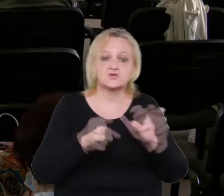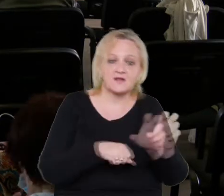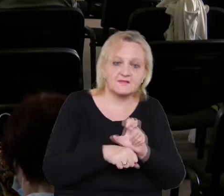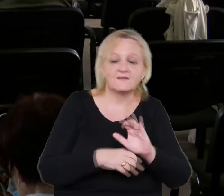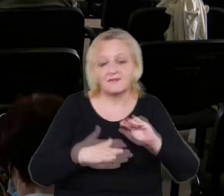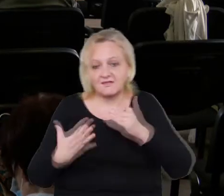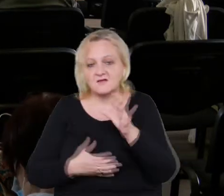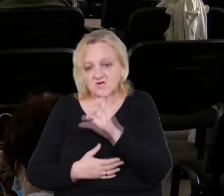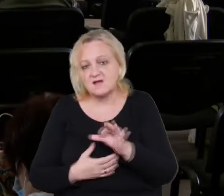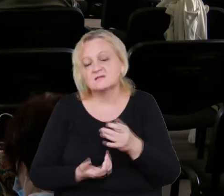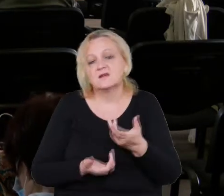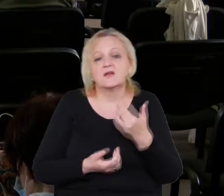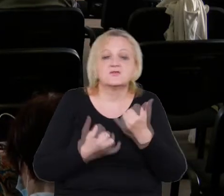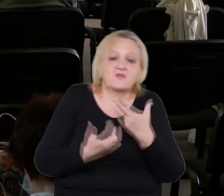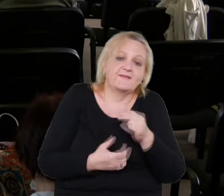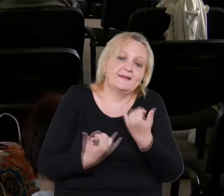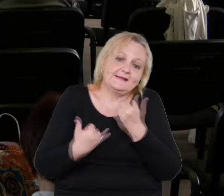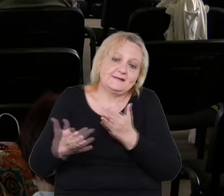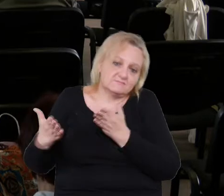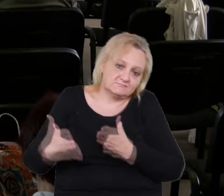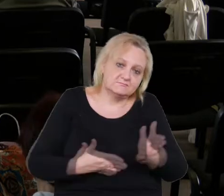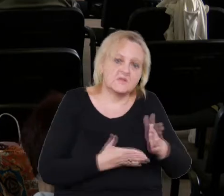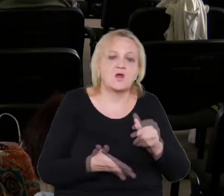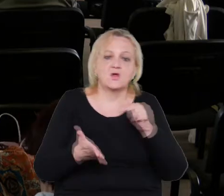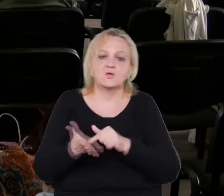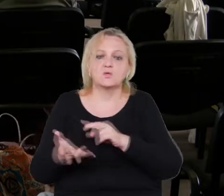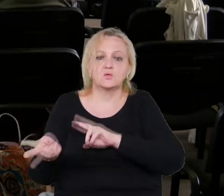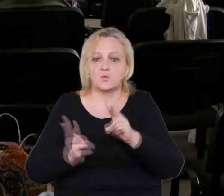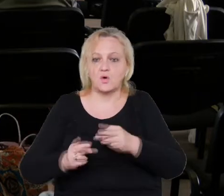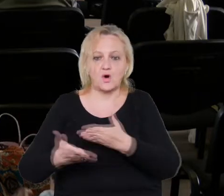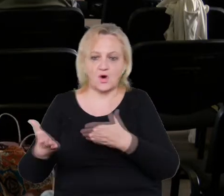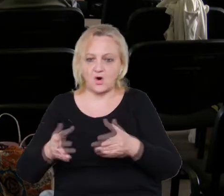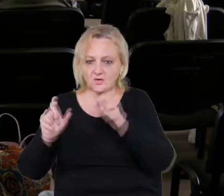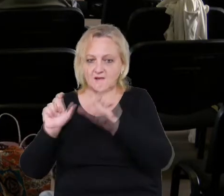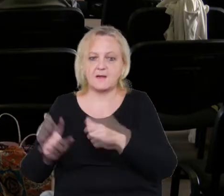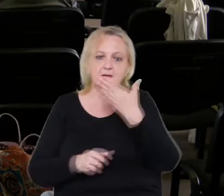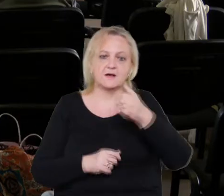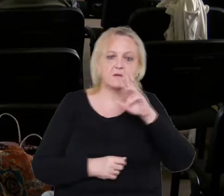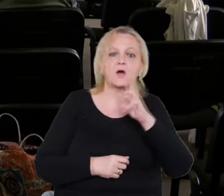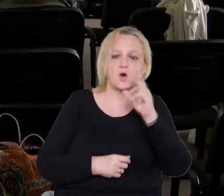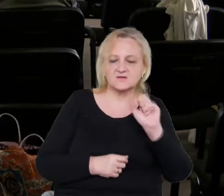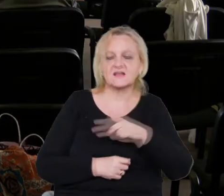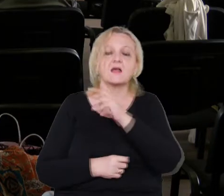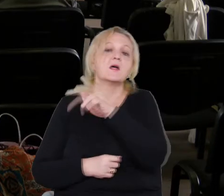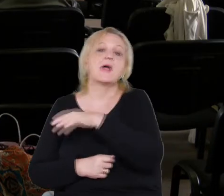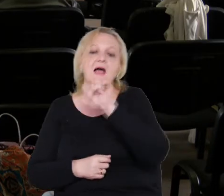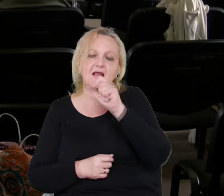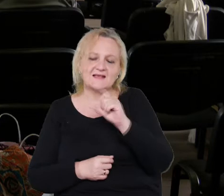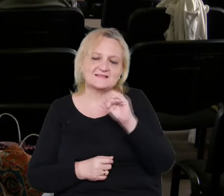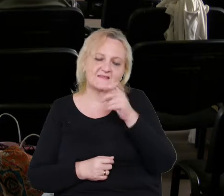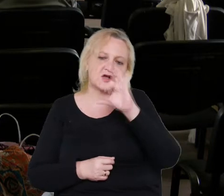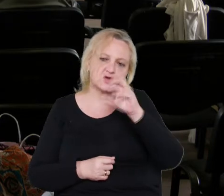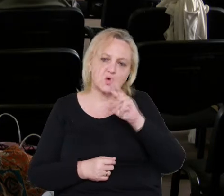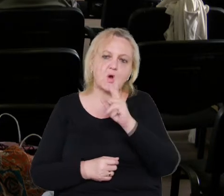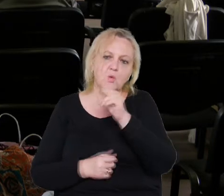jeżeli nie no to idziemy inaczej tłumaczki które były w gotowości to była pani Marta kostek oraz Pani Aleksandra sroka kula to